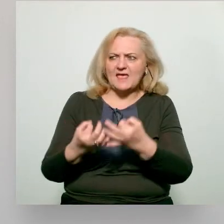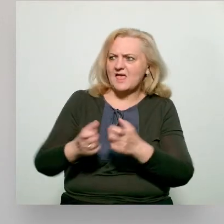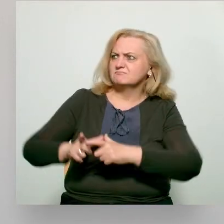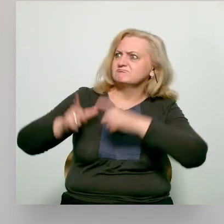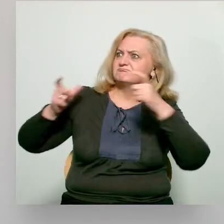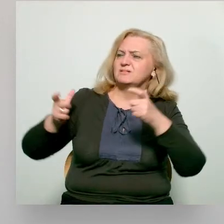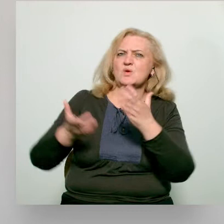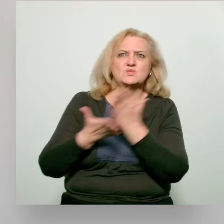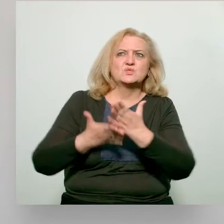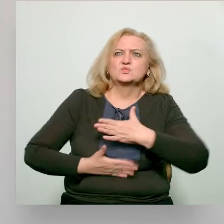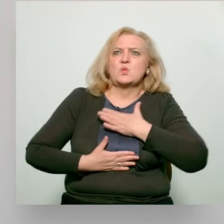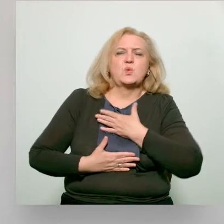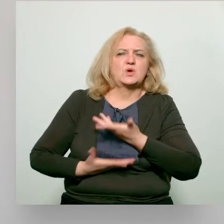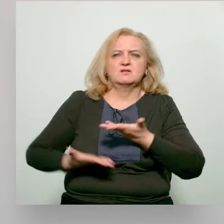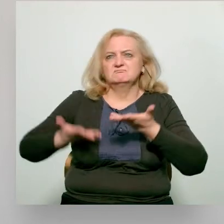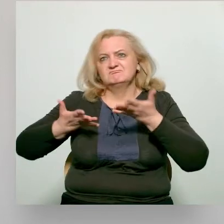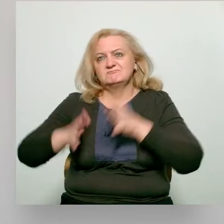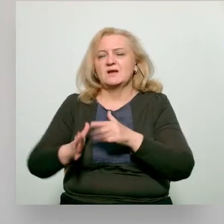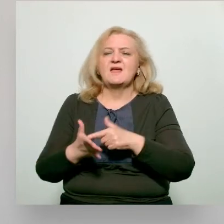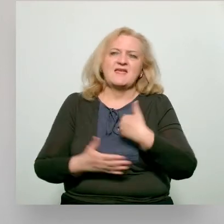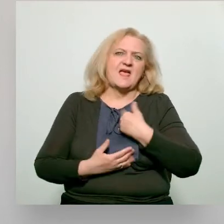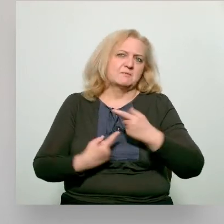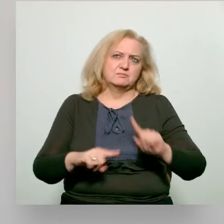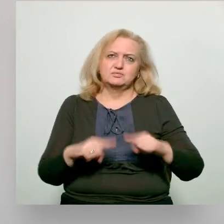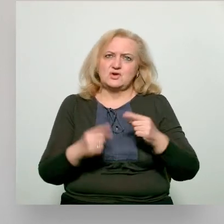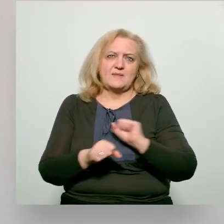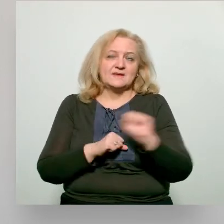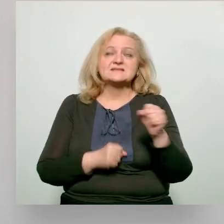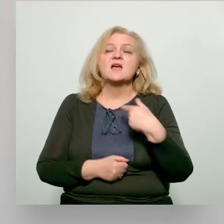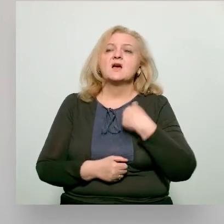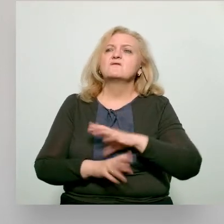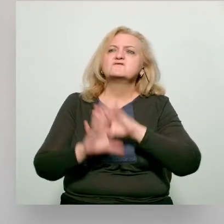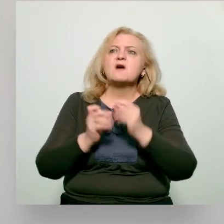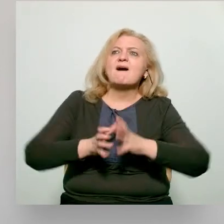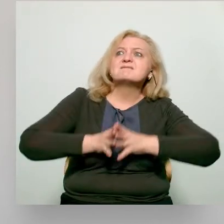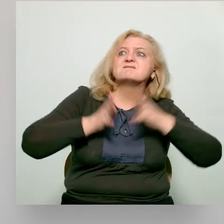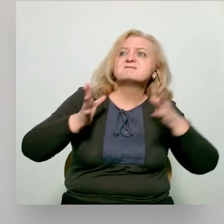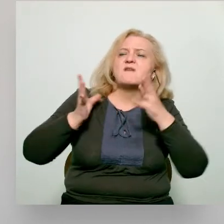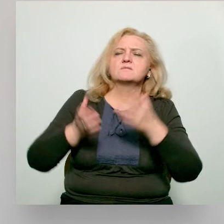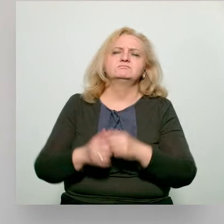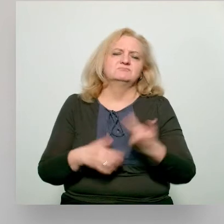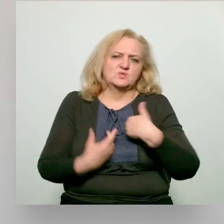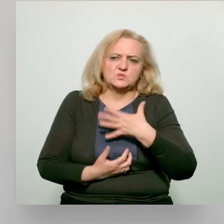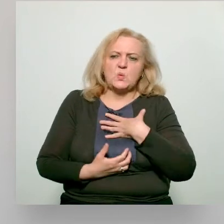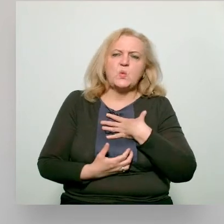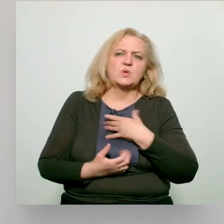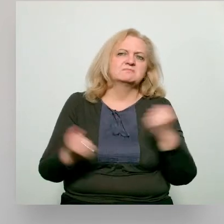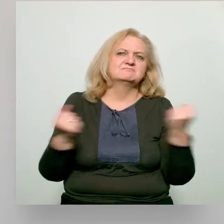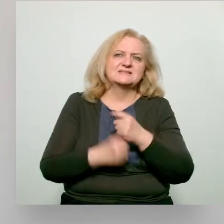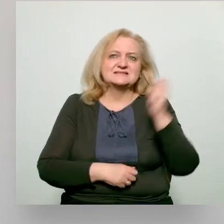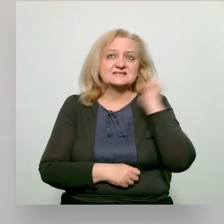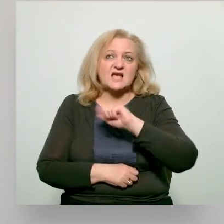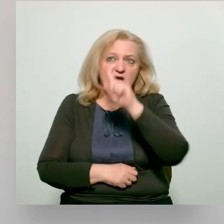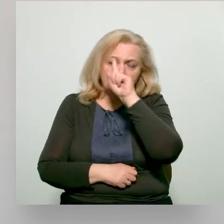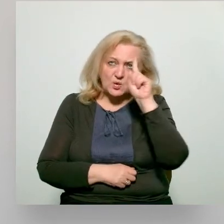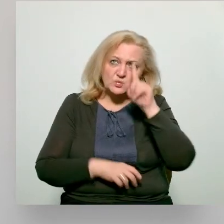jestem przekonana. Wszystkie imperia rozpadają się oczywiście zawsze z jakimś przelewem krwi.